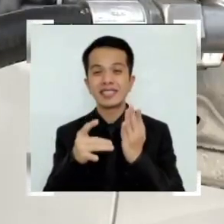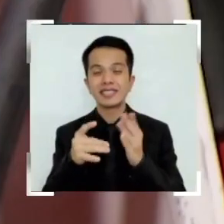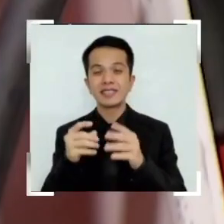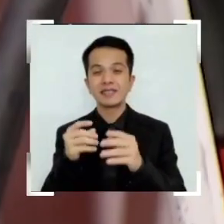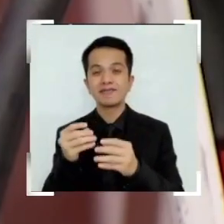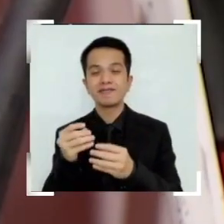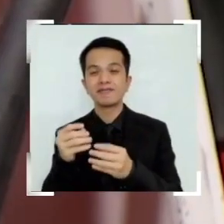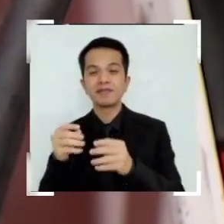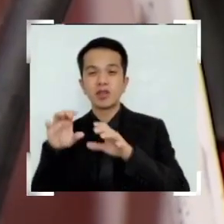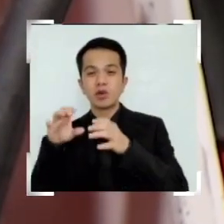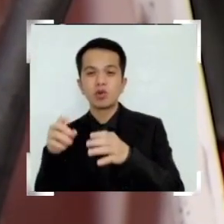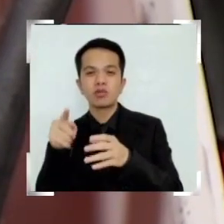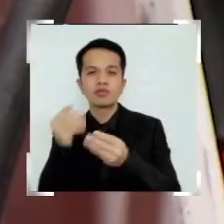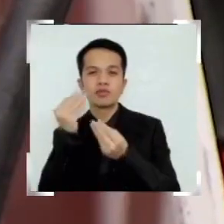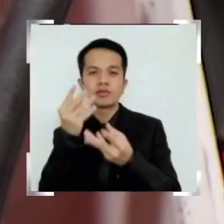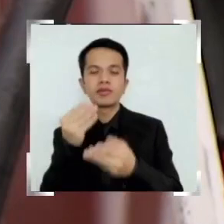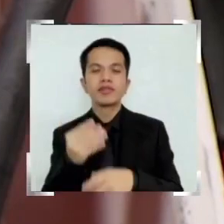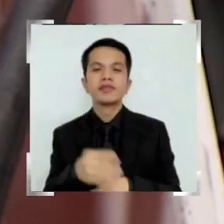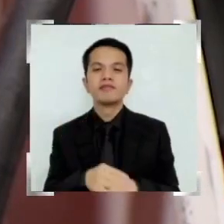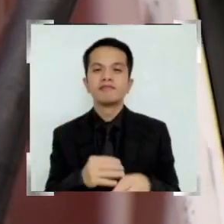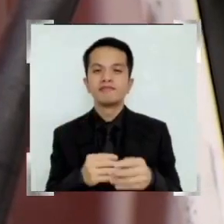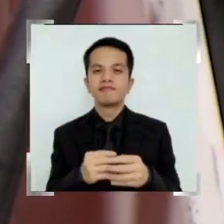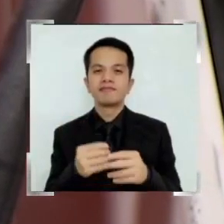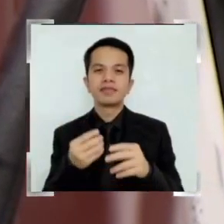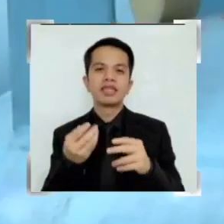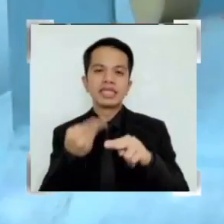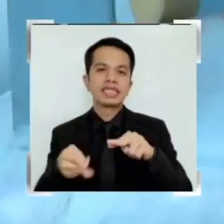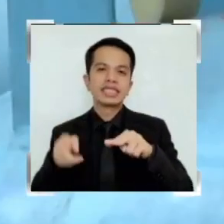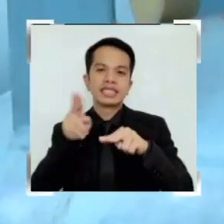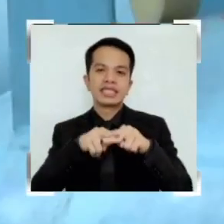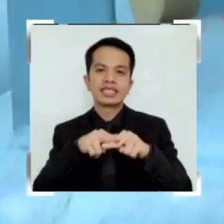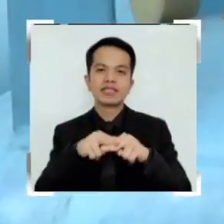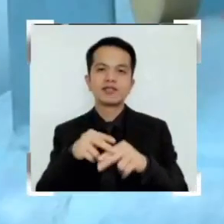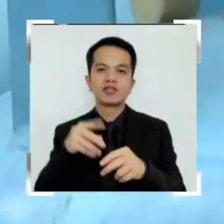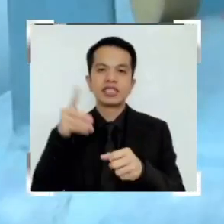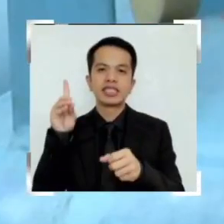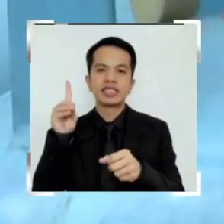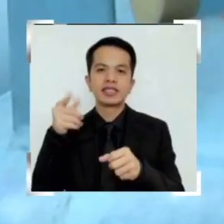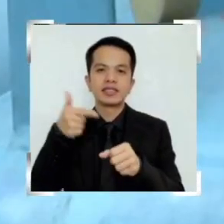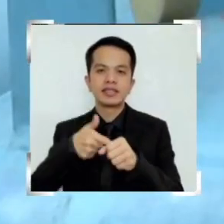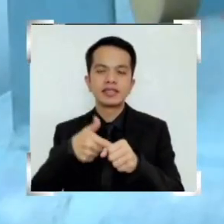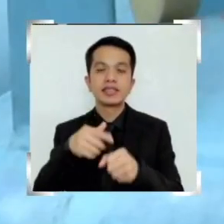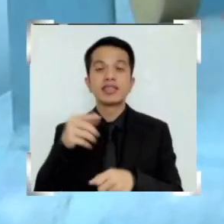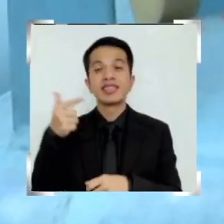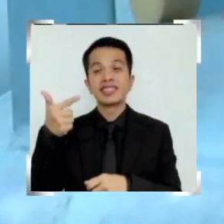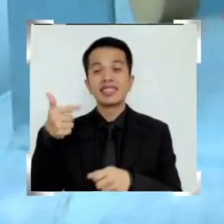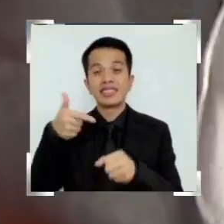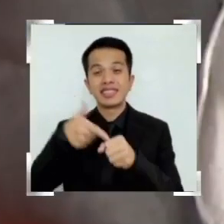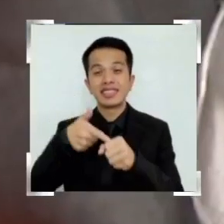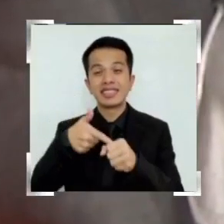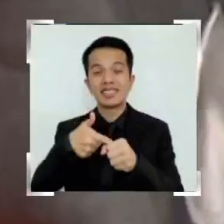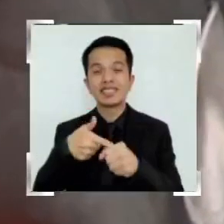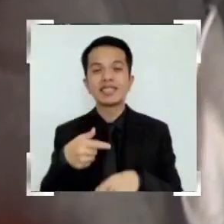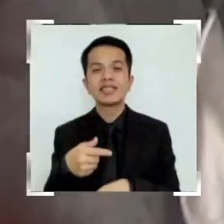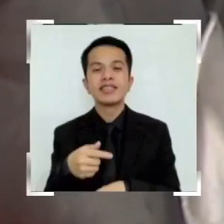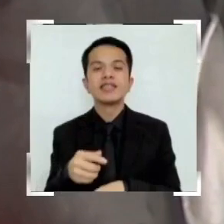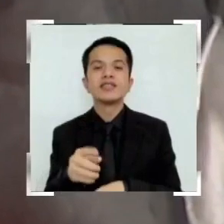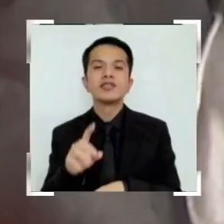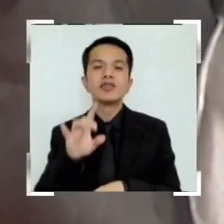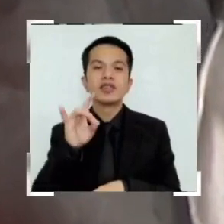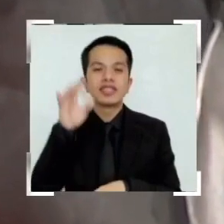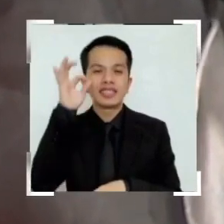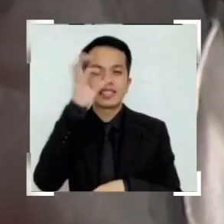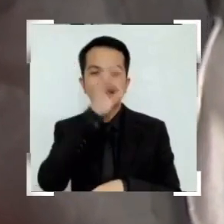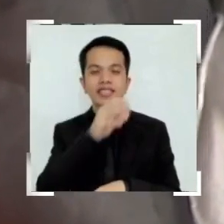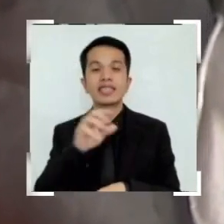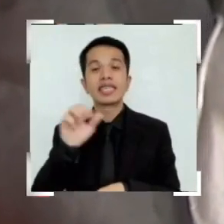sentimo kada litro ang nakikitang taas presyo sa diesel. At sa gasolina naman, 80 sentimo hanggang piso at 10 sentimo